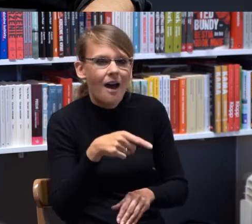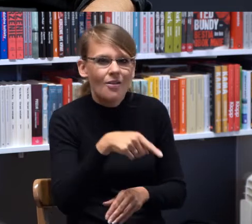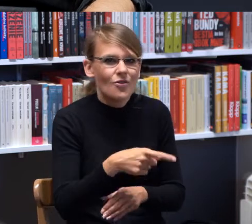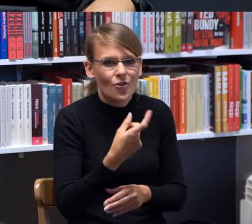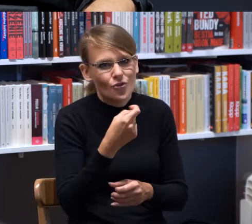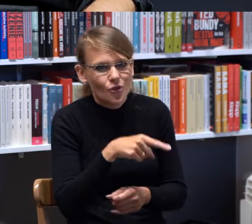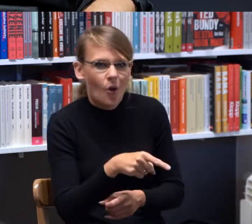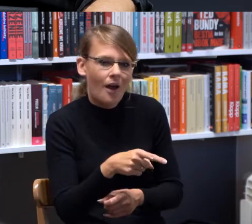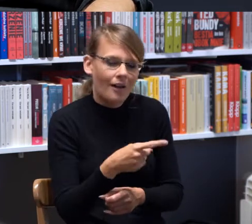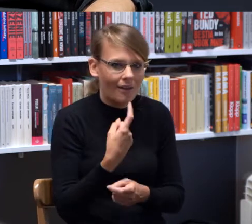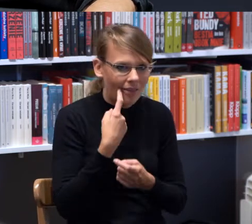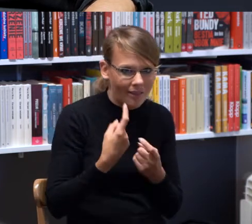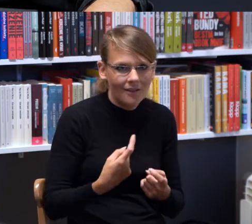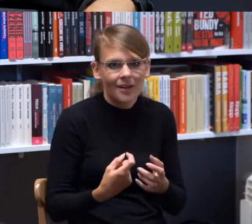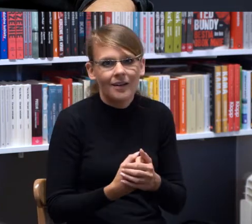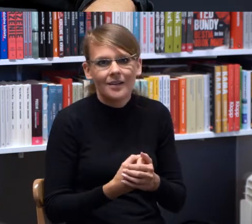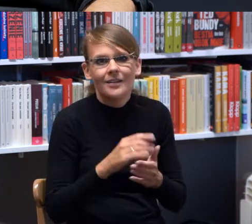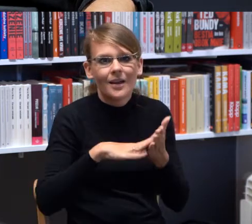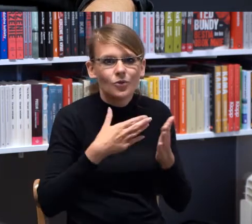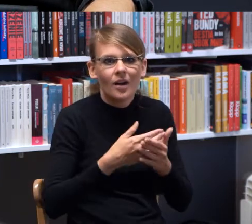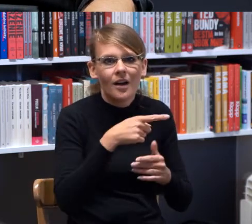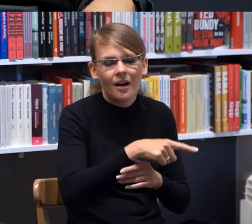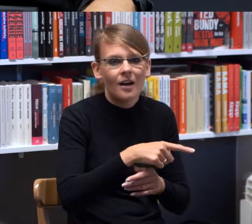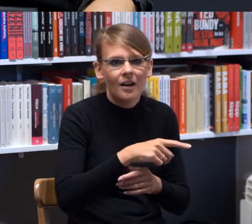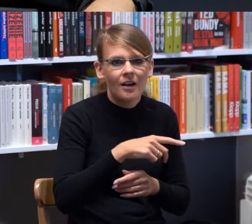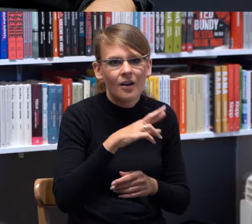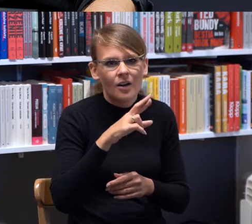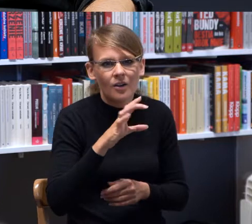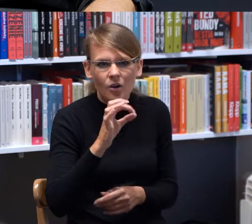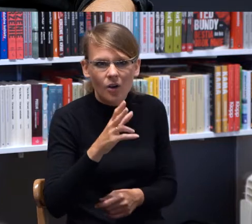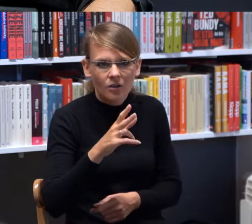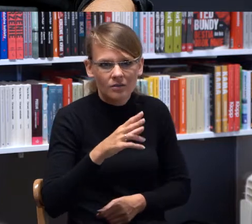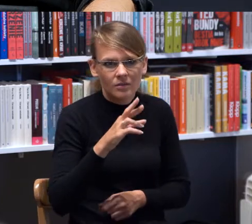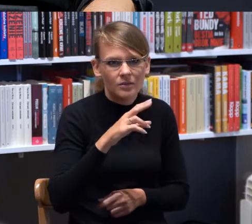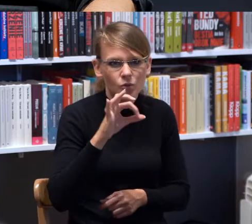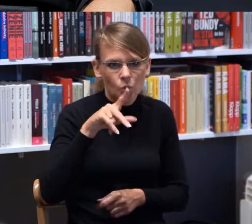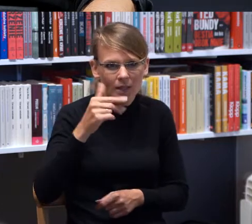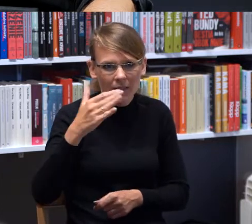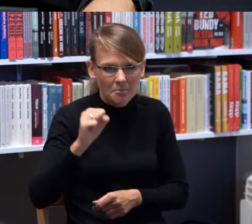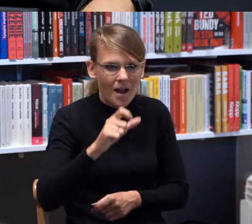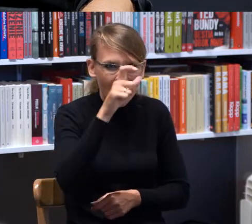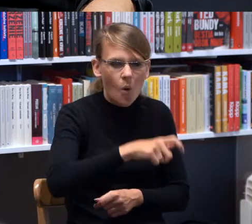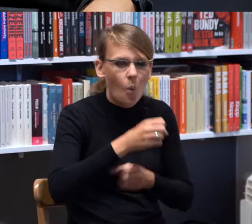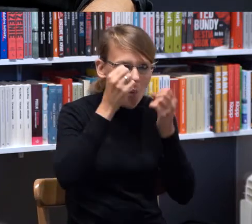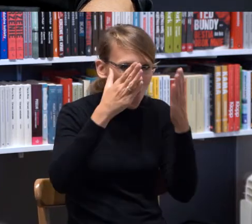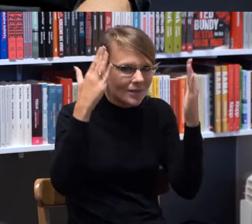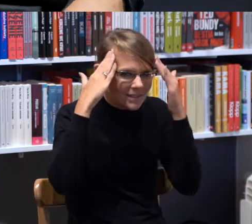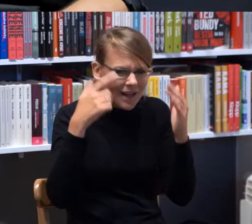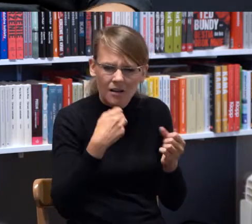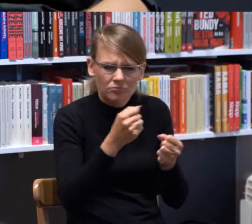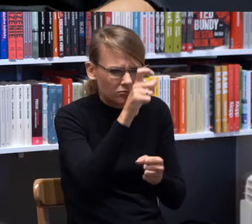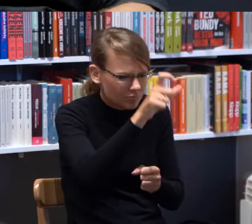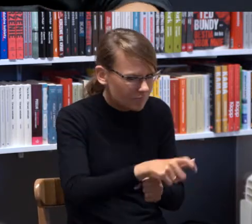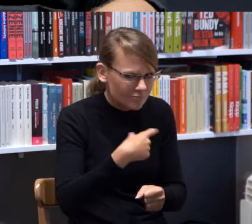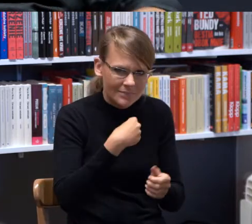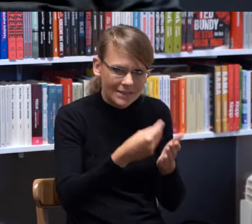przykład pojawia się tam Roch Sulima, którego szalenie cenię, naukowiec, kulturoznawca, któremu puszczam oko.